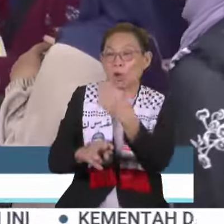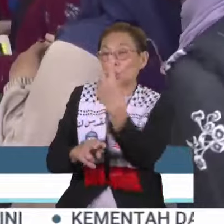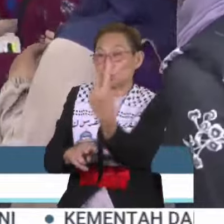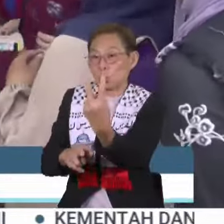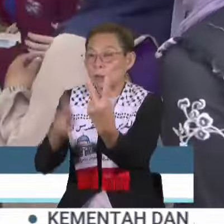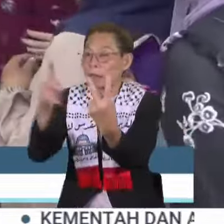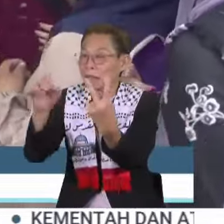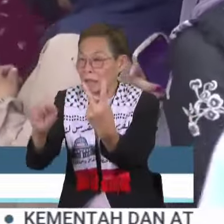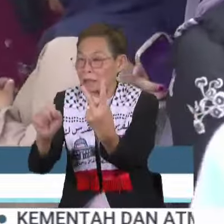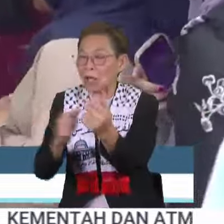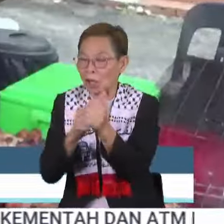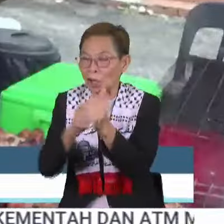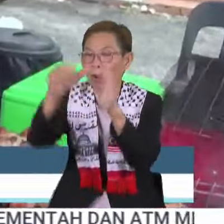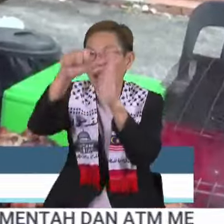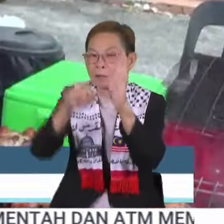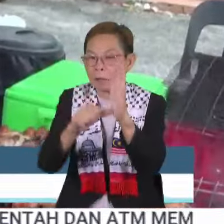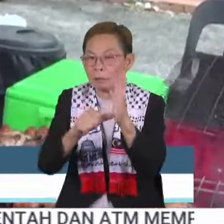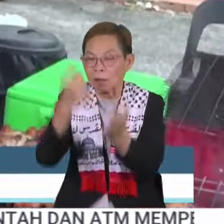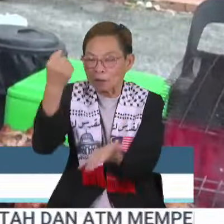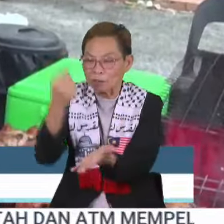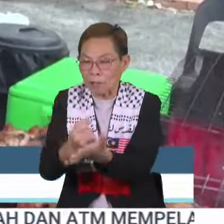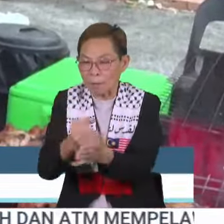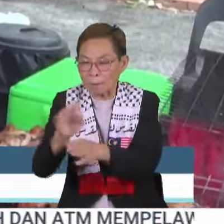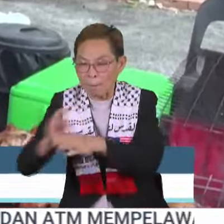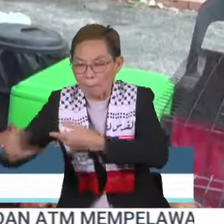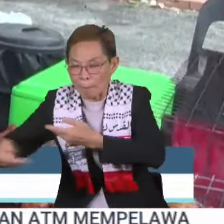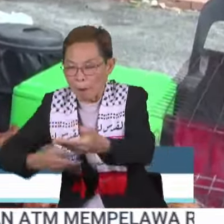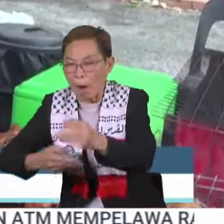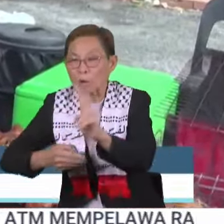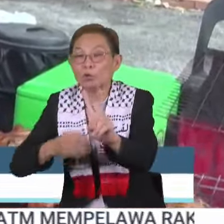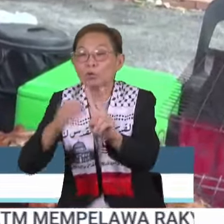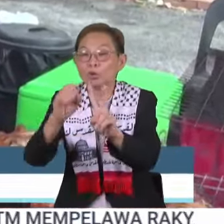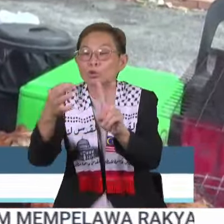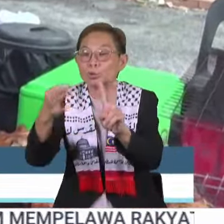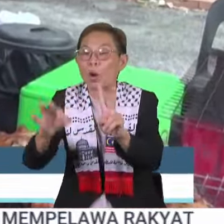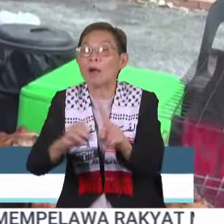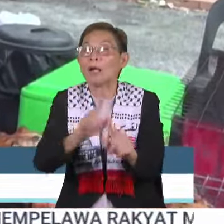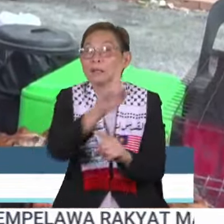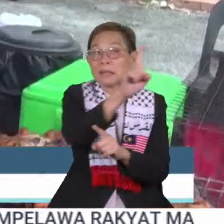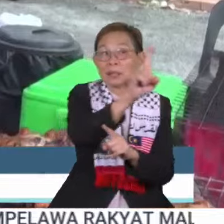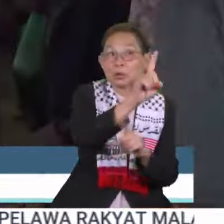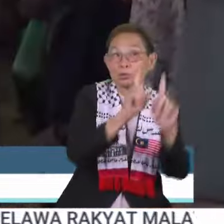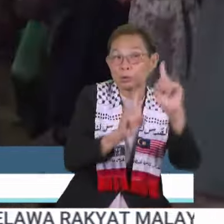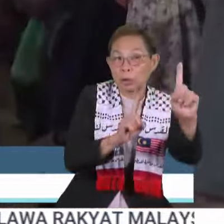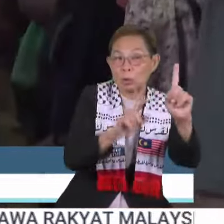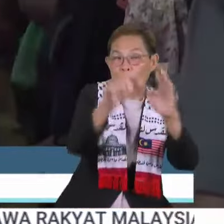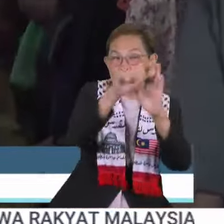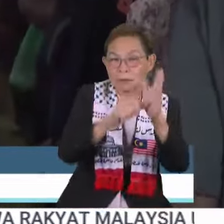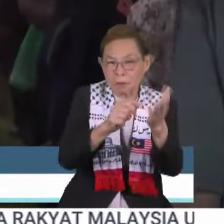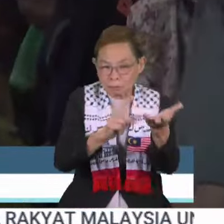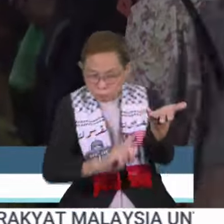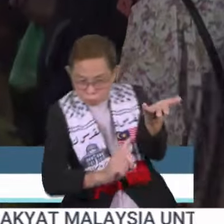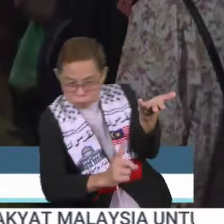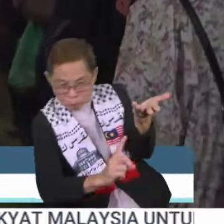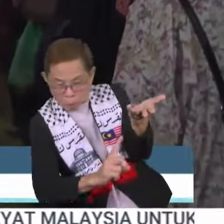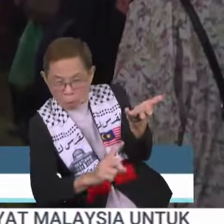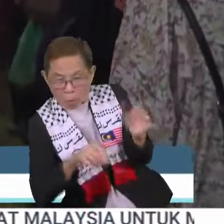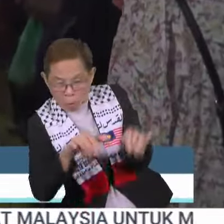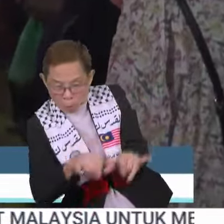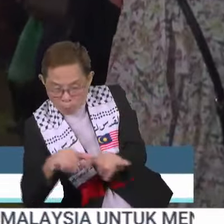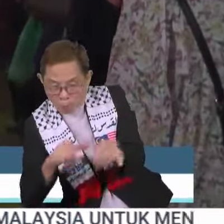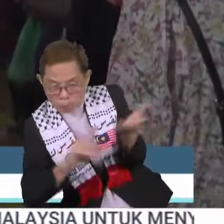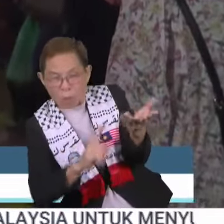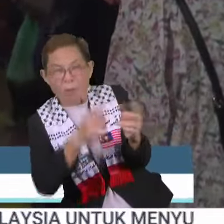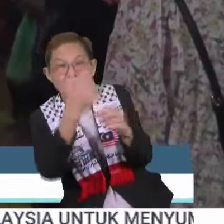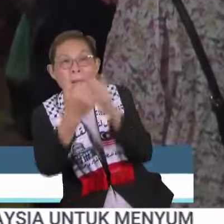kes dicatat mengikut Akta Cap Dagangan 2019 dengan masing-masing 1 kes mengikut Akta Timbang dan Sukat